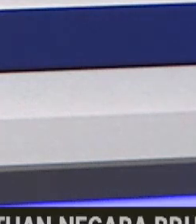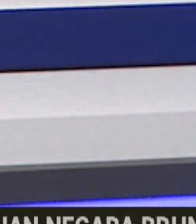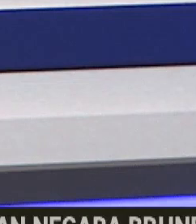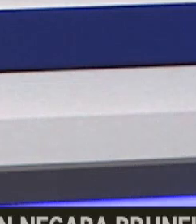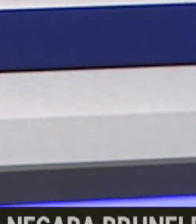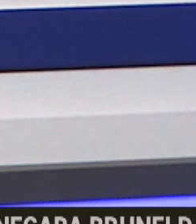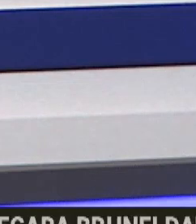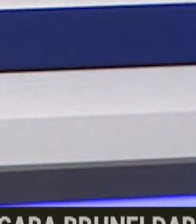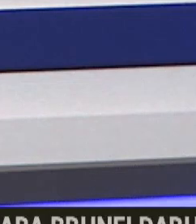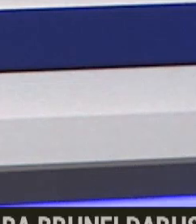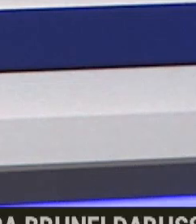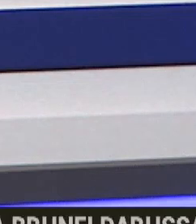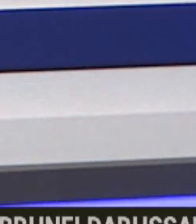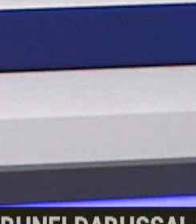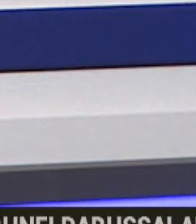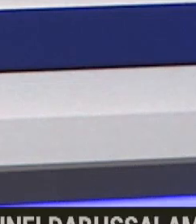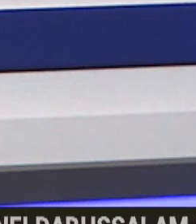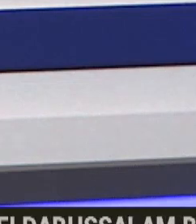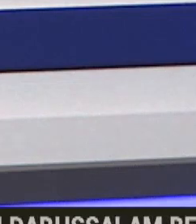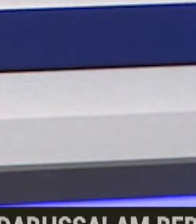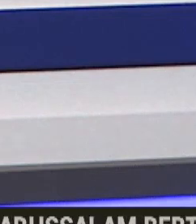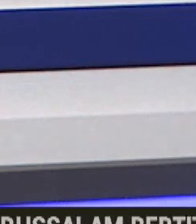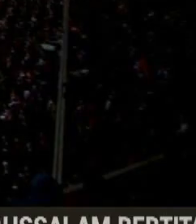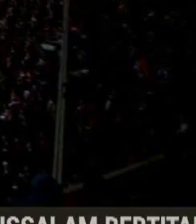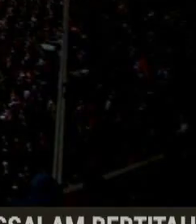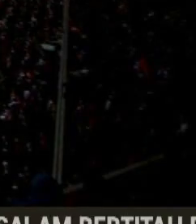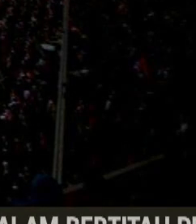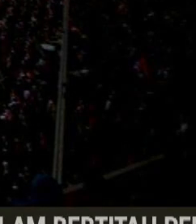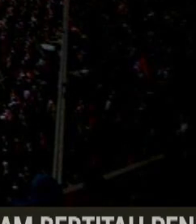Asia AFC bertemu Indonesia esok.